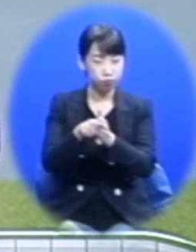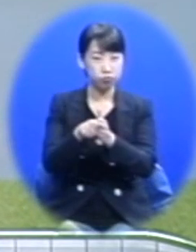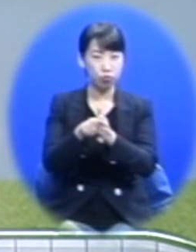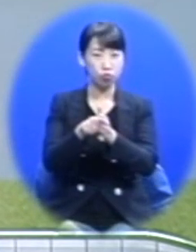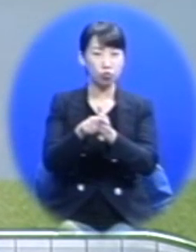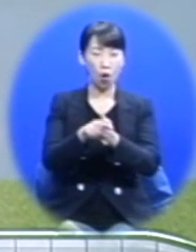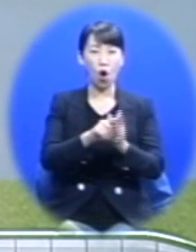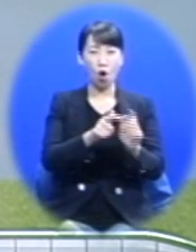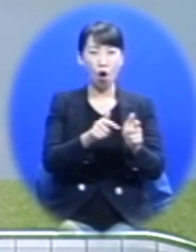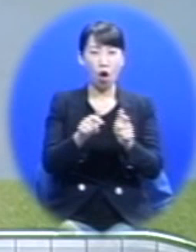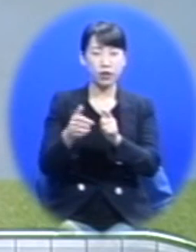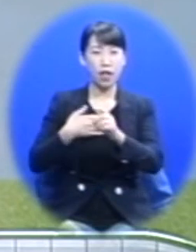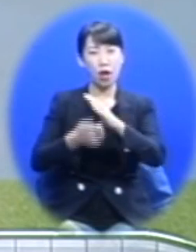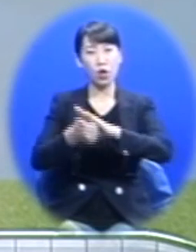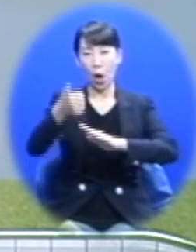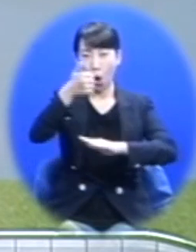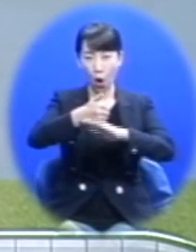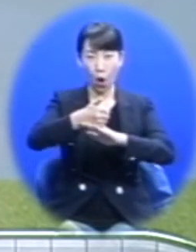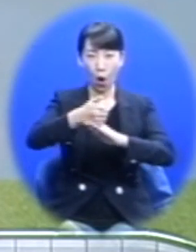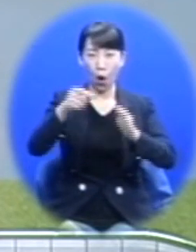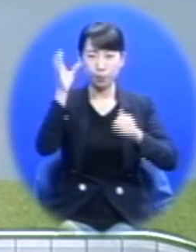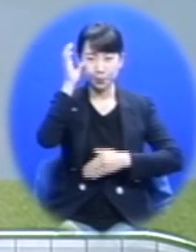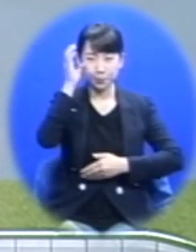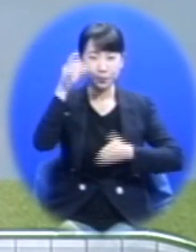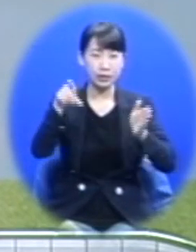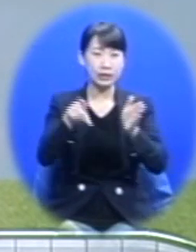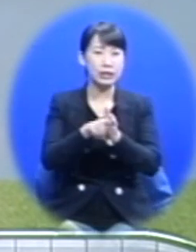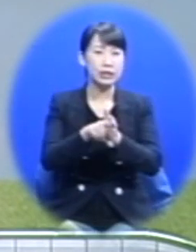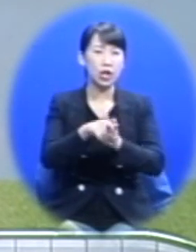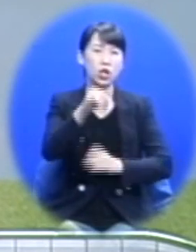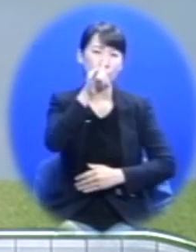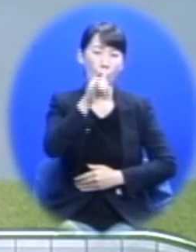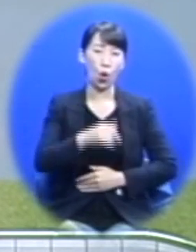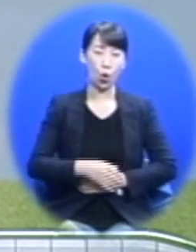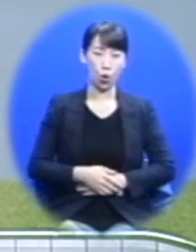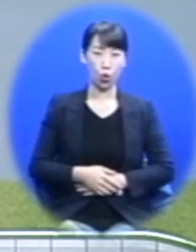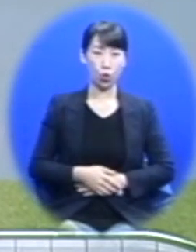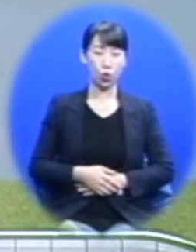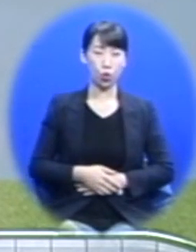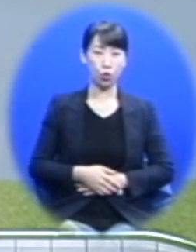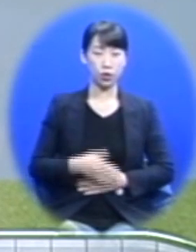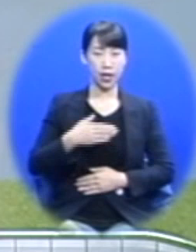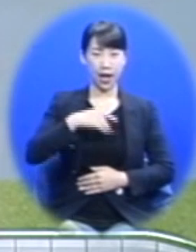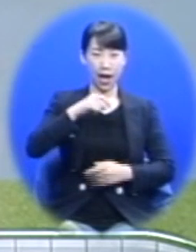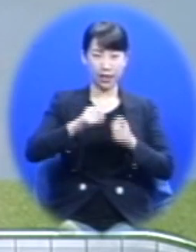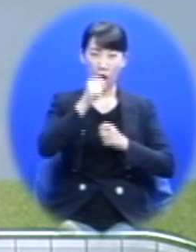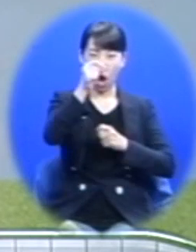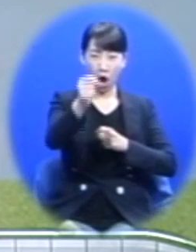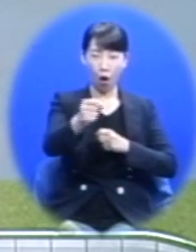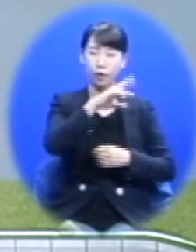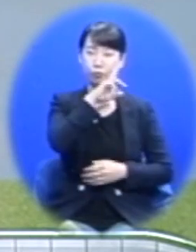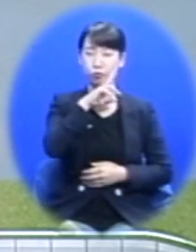어떤 뭐 성공을 이렇게 의지하고 그것 때문에 자기가 앞으로 영원히 편안하게 잘 살 수